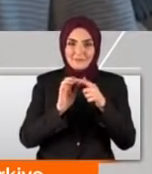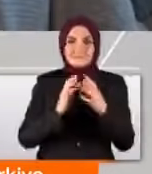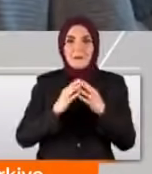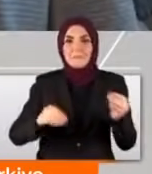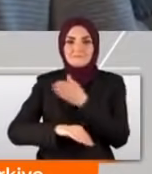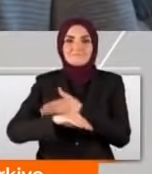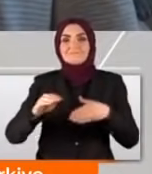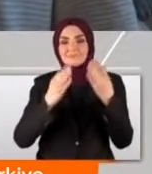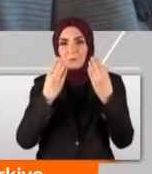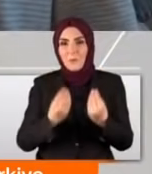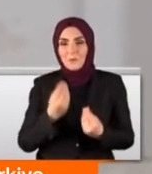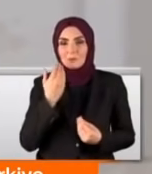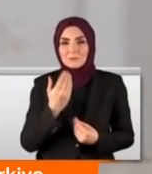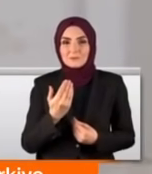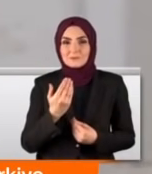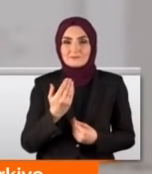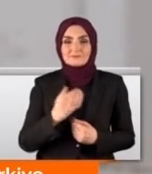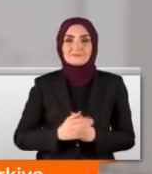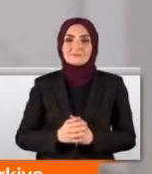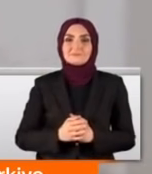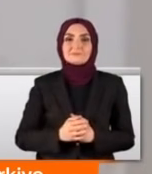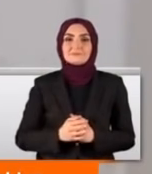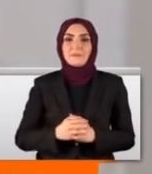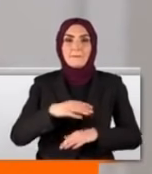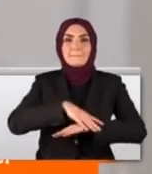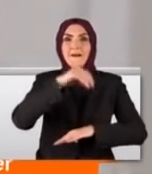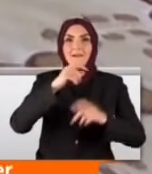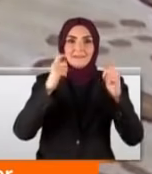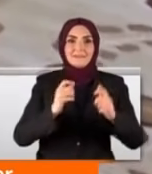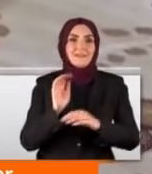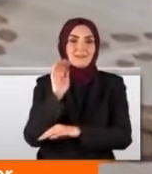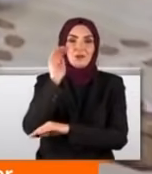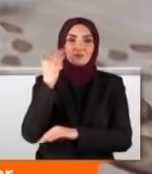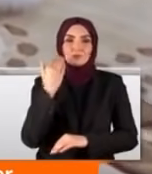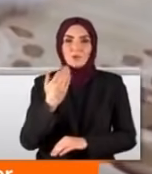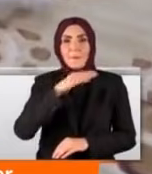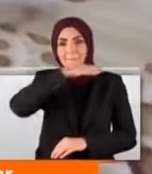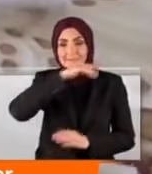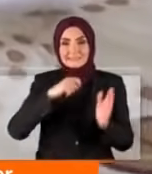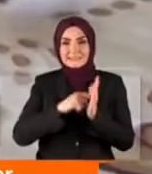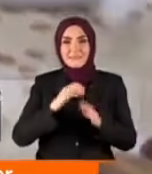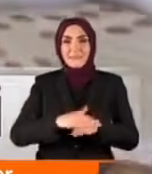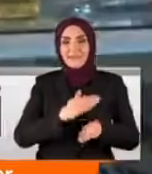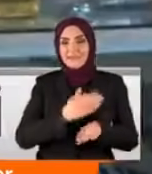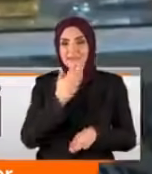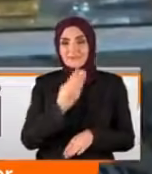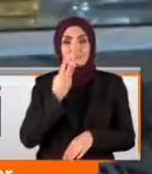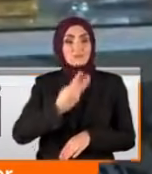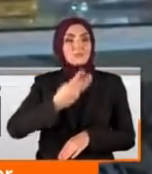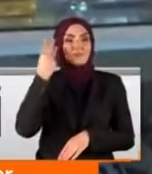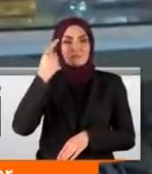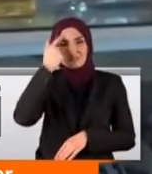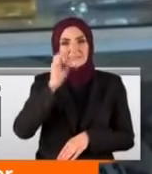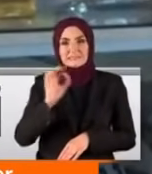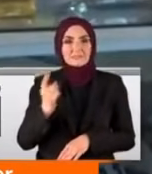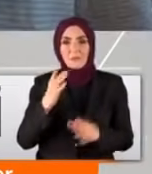değil. Yüzlerce adım attı. Mardin'de yaşayan Mısır adlı bu sevimli kedi 3 sene önce talihsiz bir olay yaşadı. Mısır